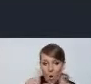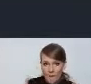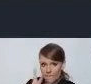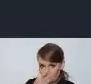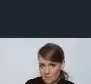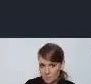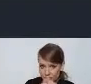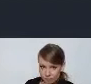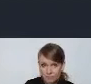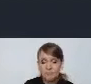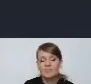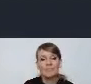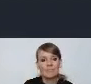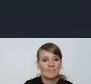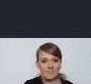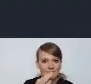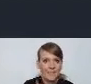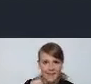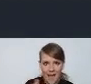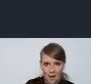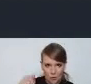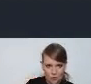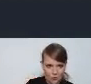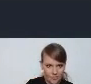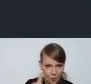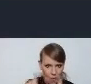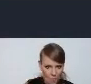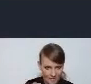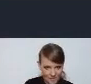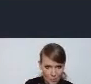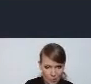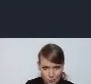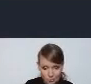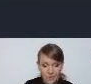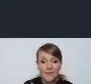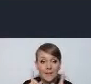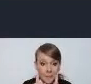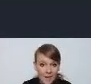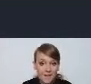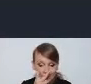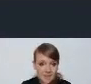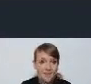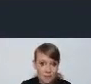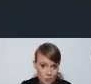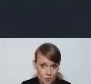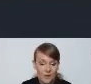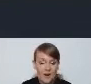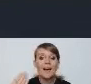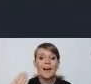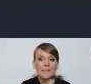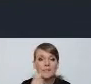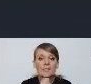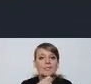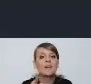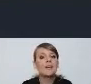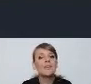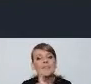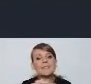podnieść jakość świadczonych przez te obiekty usług, więc tak naprawdę pokazuje, że można. To, co jest jeszcze bardzo ważne w Zgierzu i